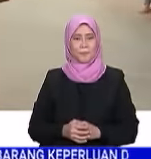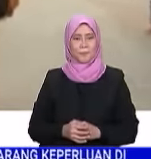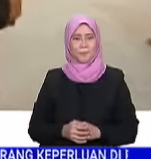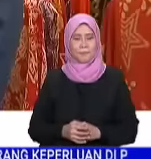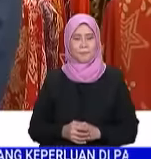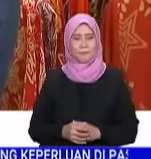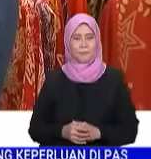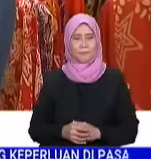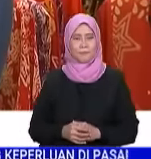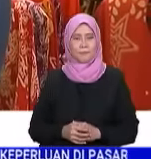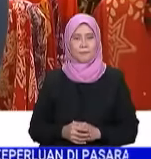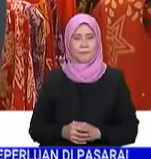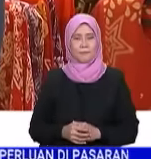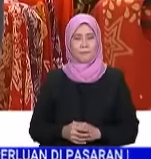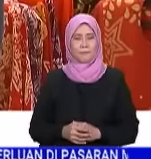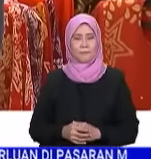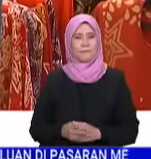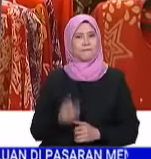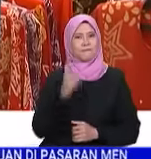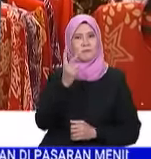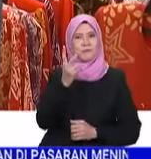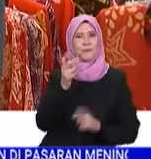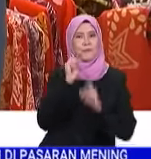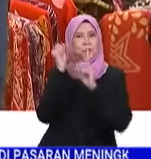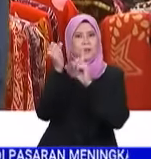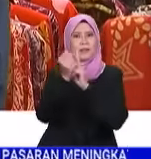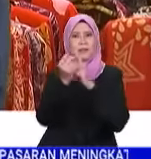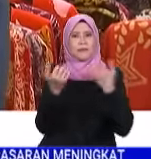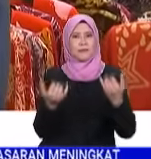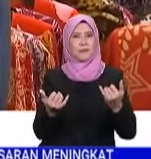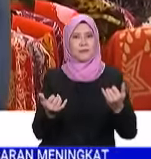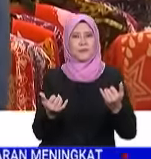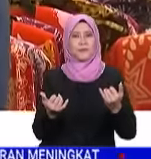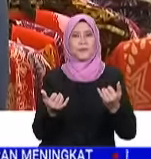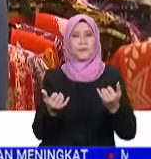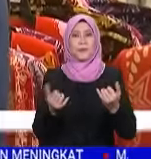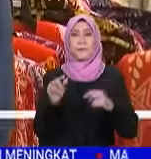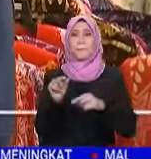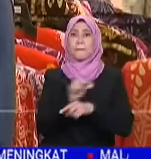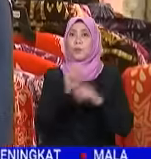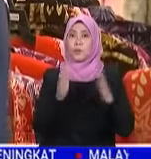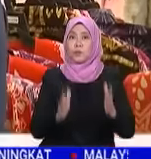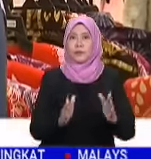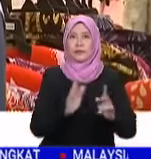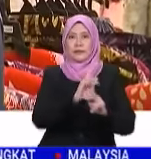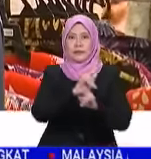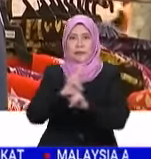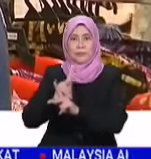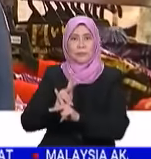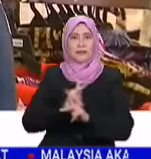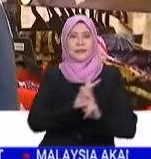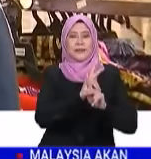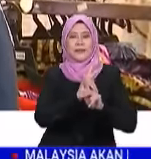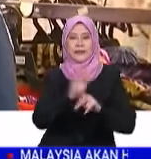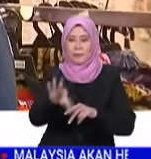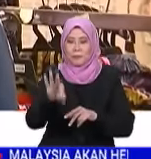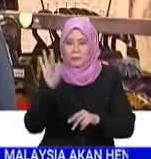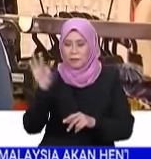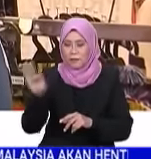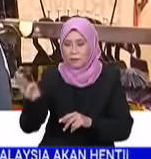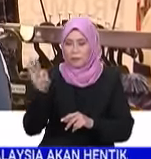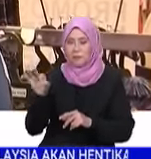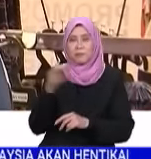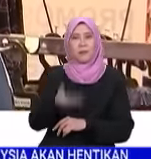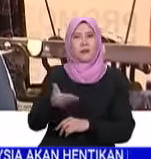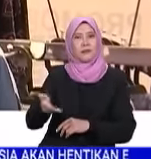covid-19 kita melihat pada situasi sekarang kita melihat memang pihak pengguna mula berhati-hatilah untuk memilih produk dan